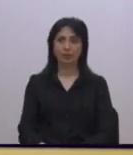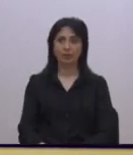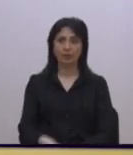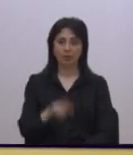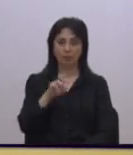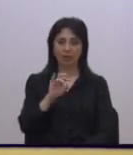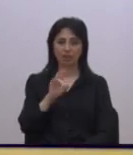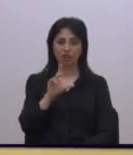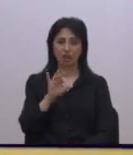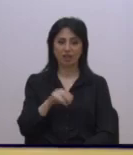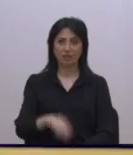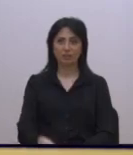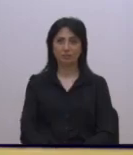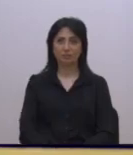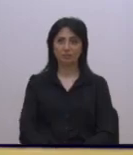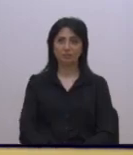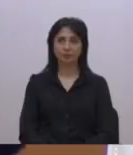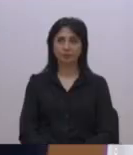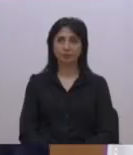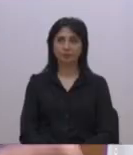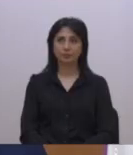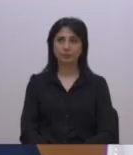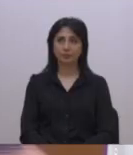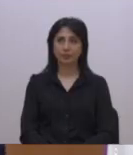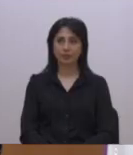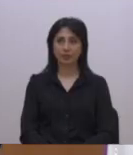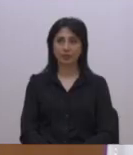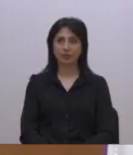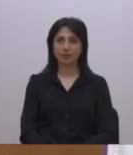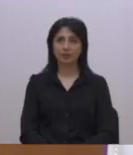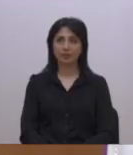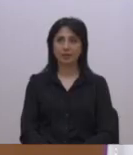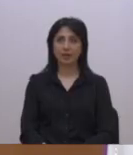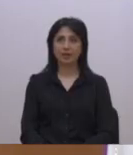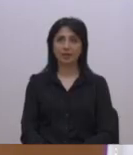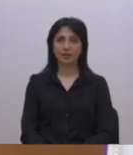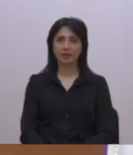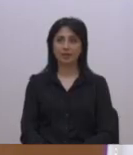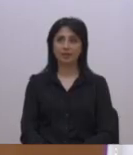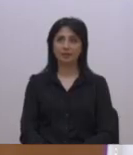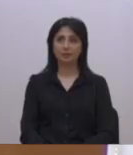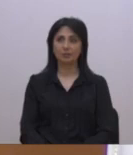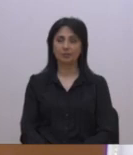პარტა მაჯგალაძე, გიორგი ჩაკვეტას. ეს არის ხალხი.